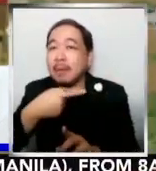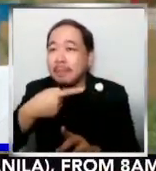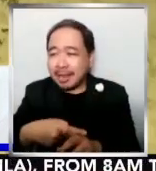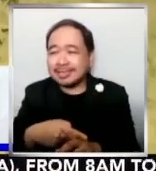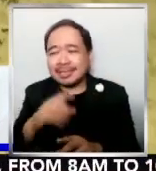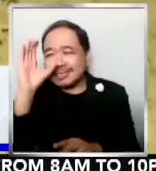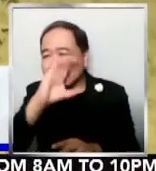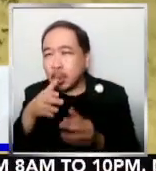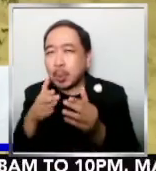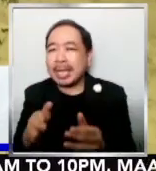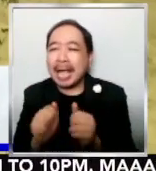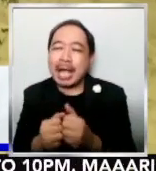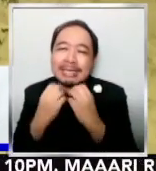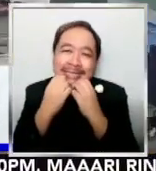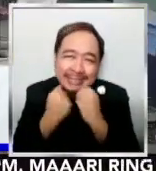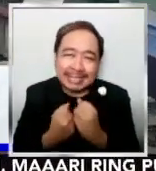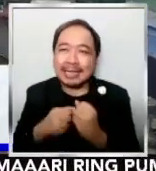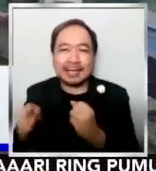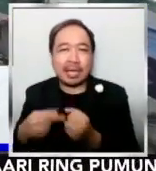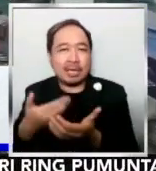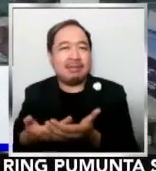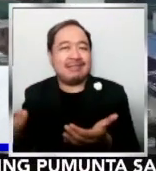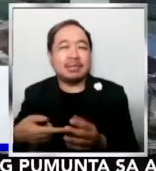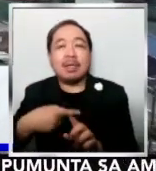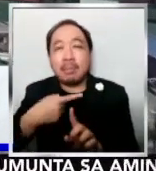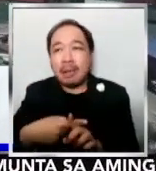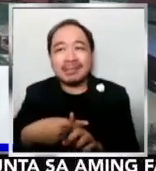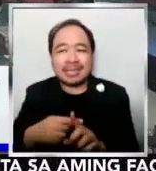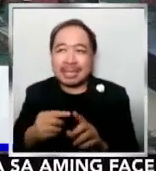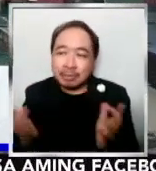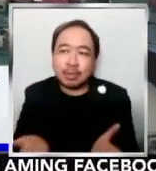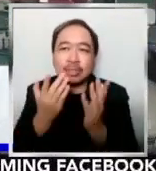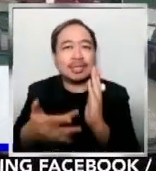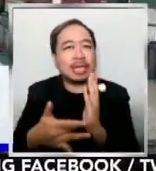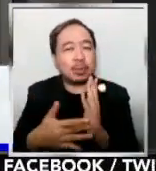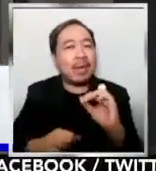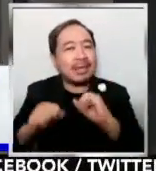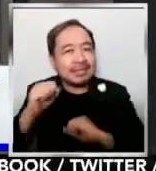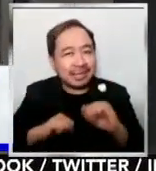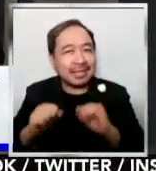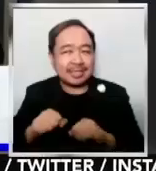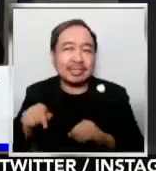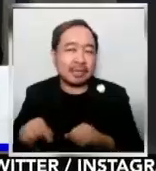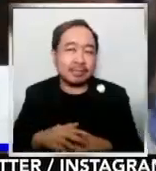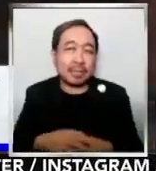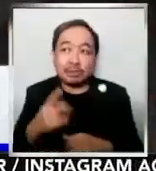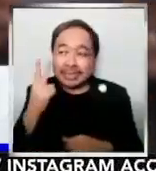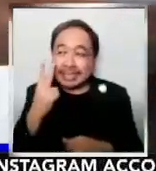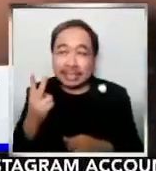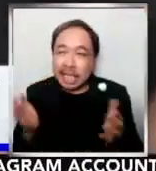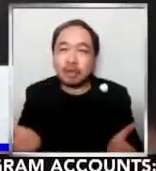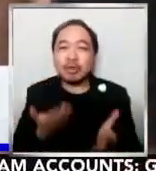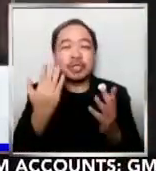sa pamamagitan ng siyensya at teknolohiya. Sisikapin rin daw nilang makahikayat ng mas maraming mamumuhunan para makalikha ng mas maraming